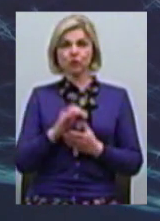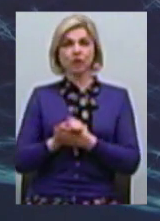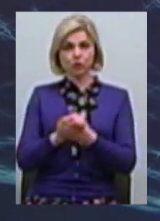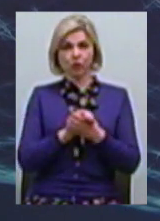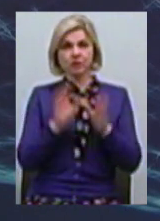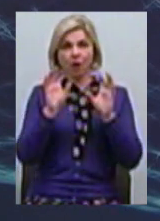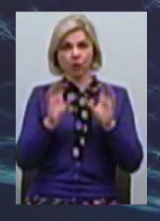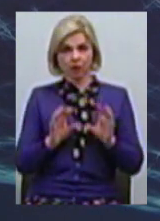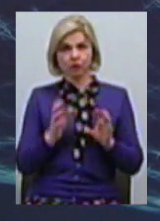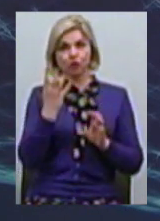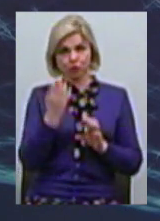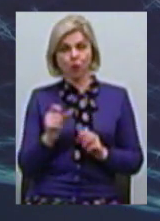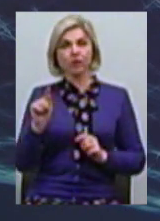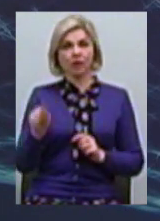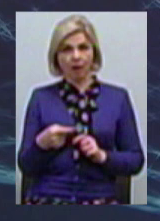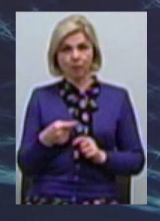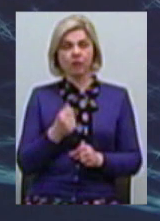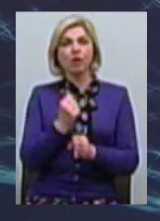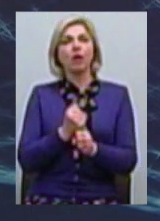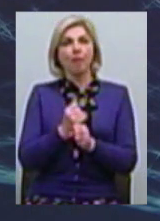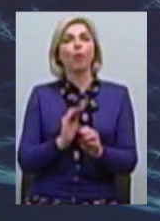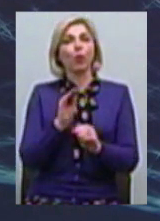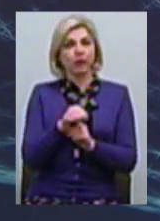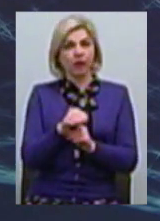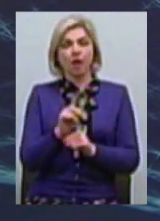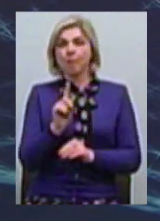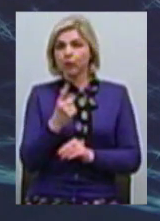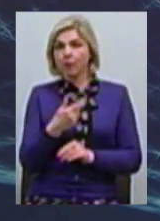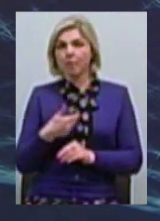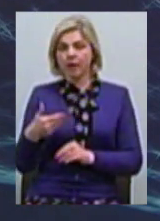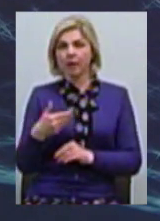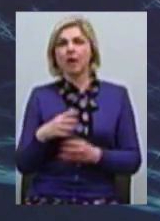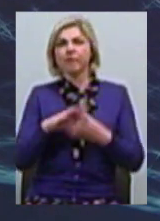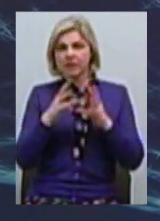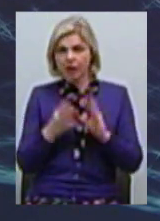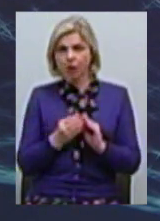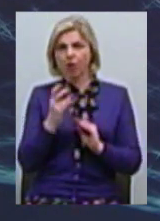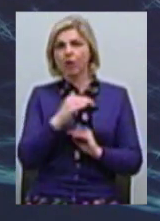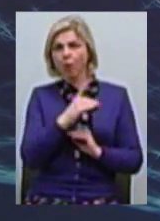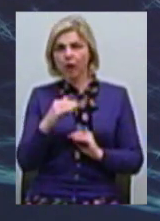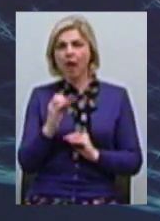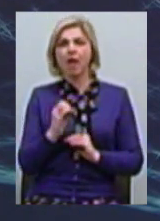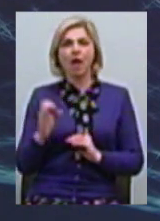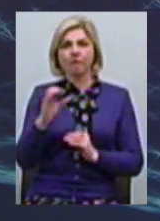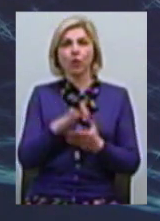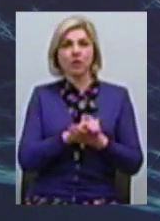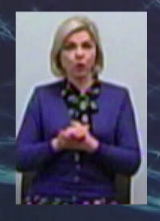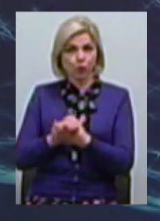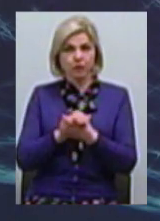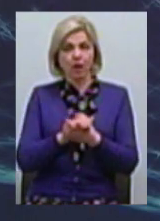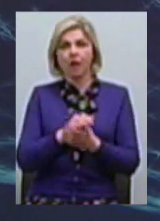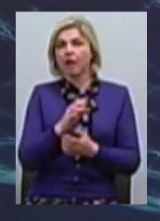законодательство еще требует доработки. Потому что мы целиком, даже на уровне Европейского Союза, еще